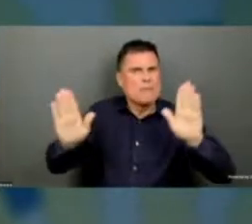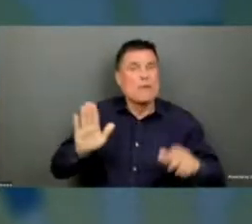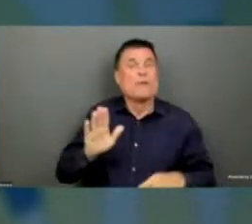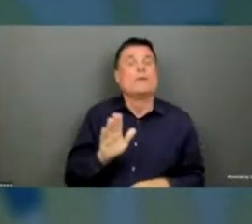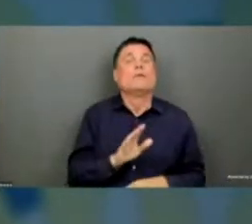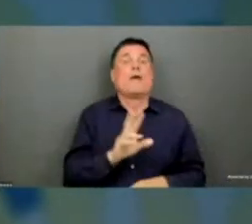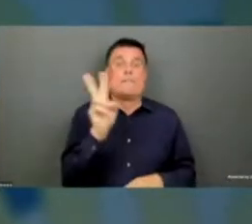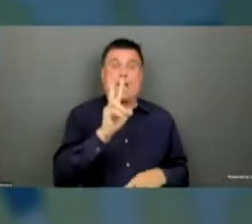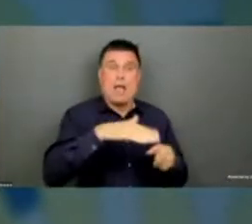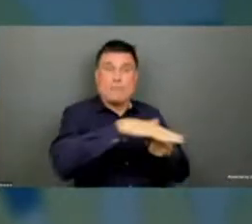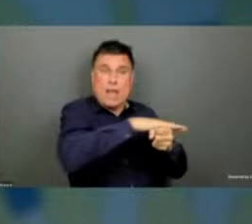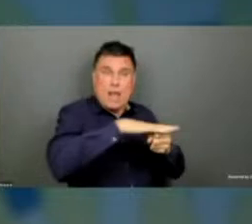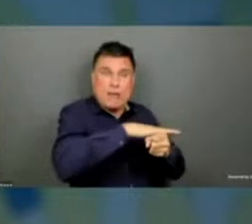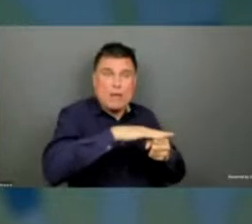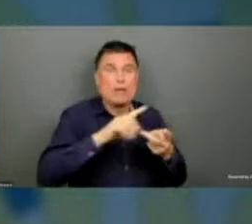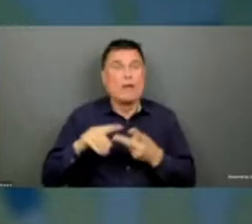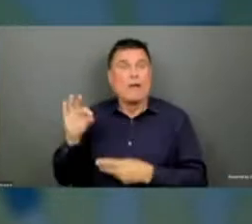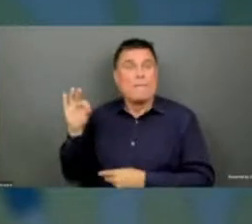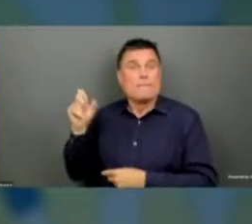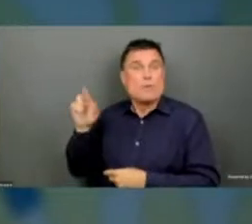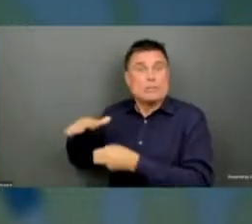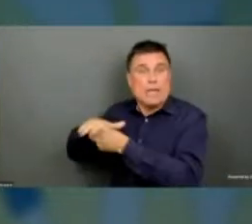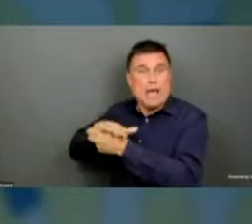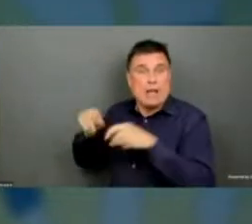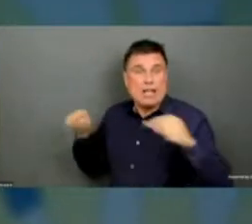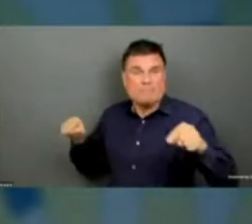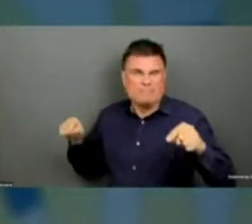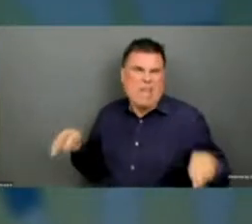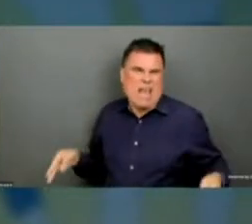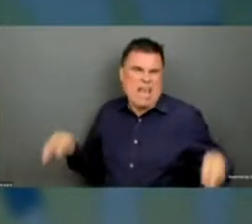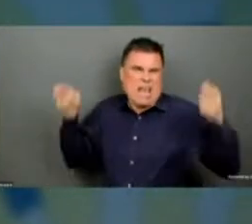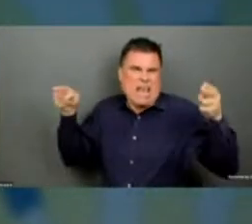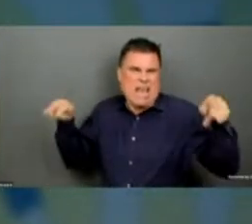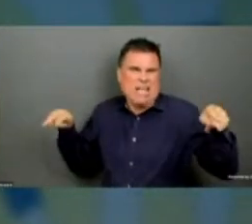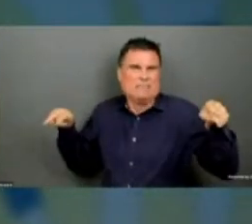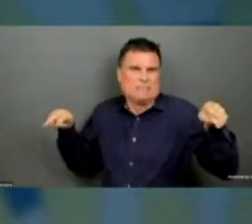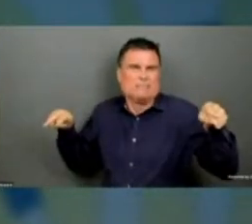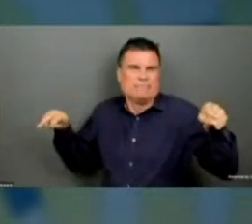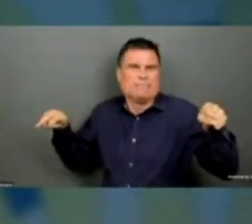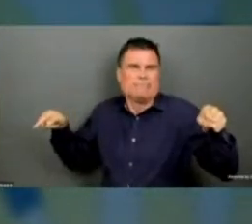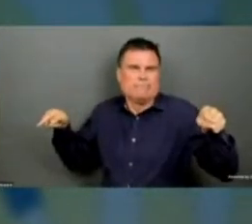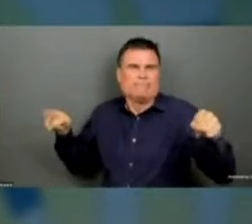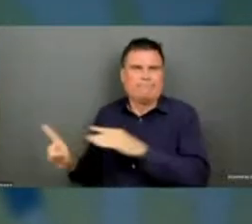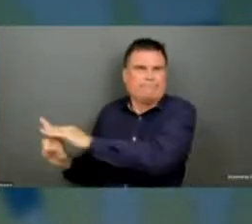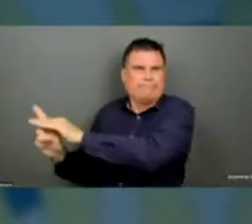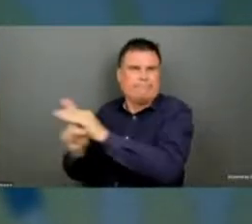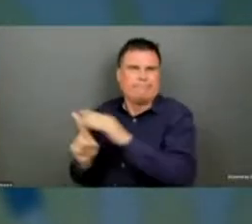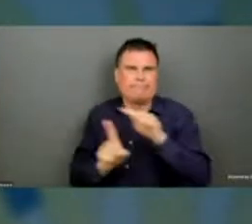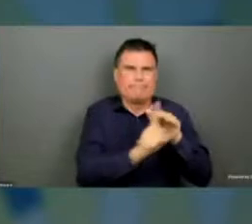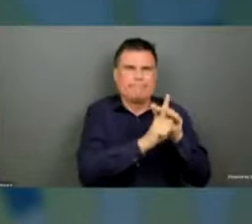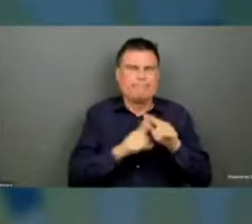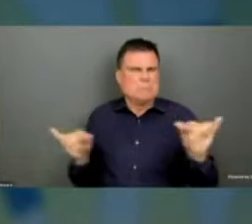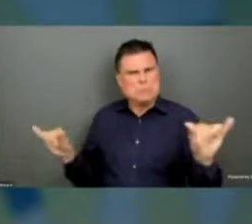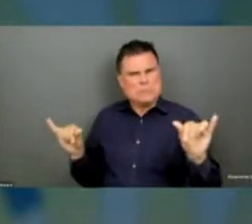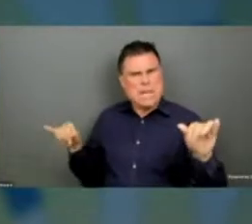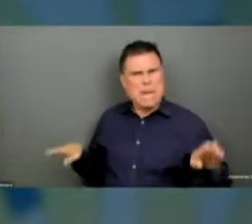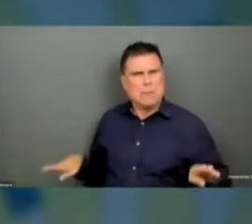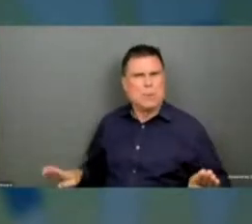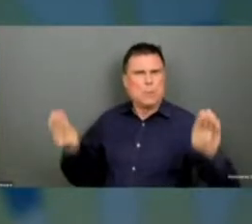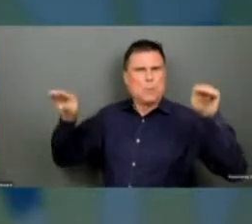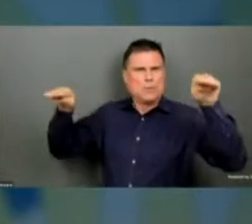疫情的案子啊，大家都可以看到，都是在极限的往下走。同时这个